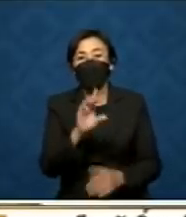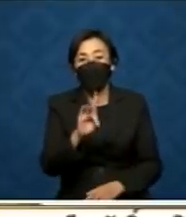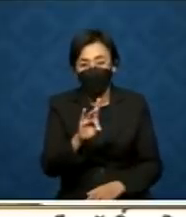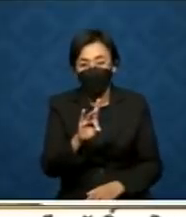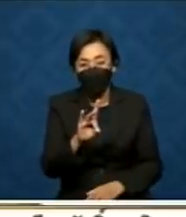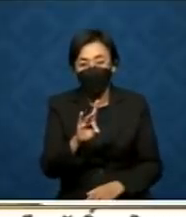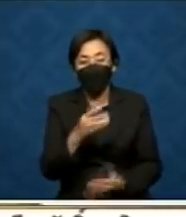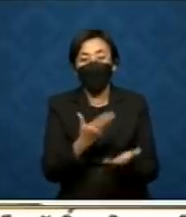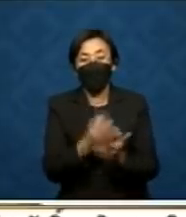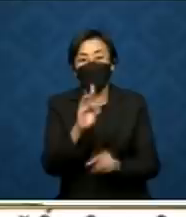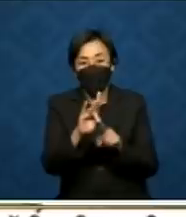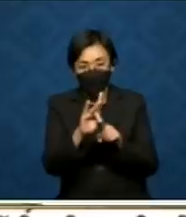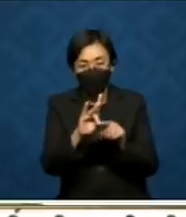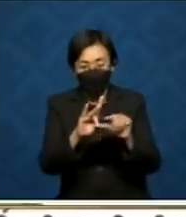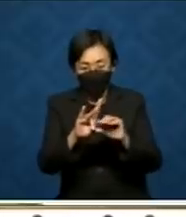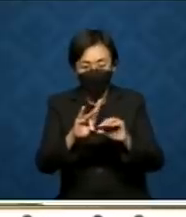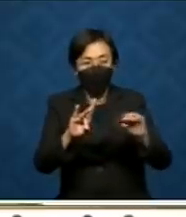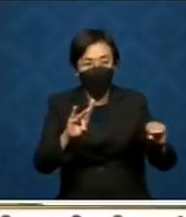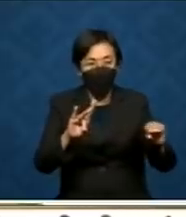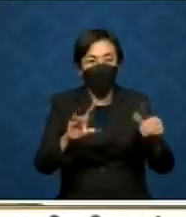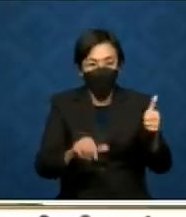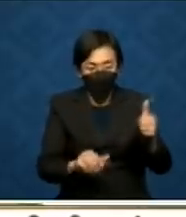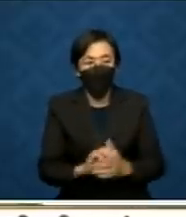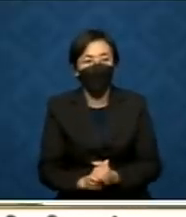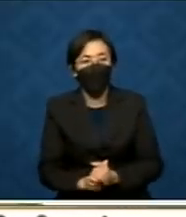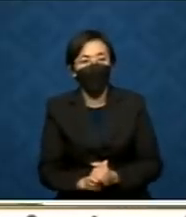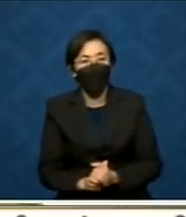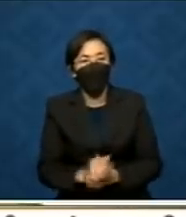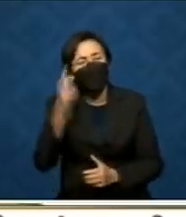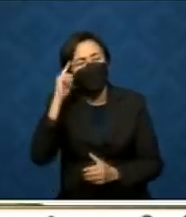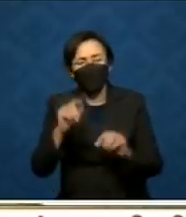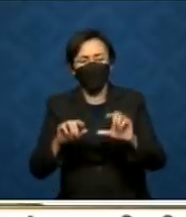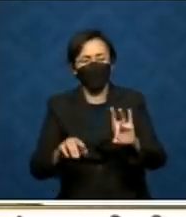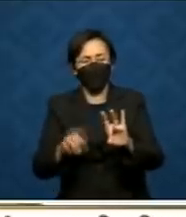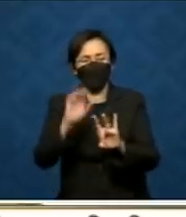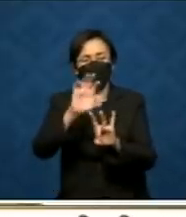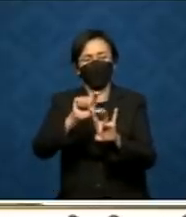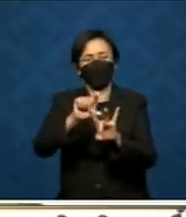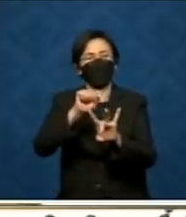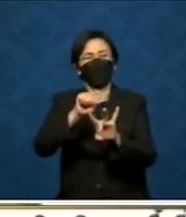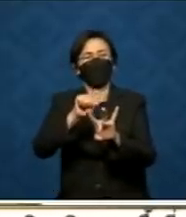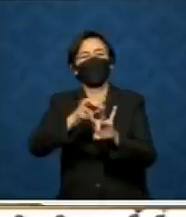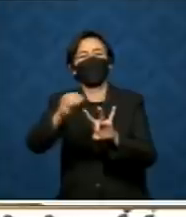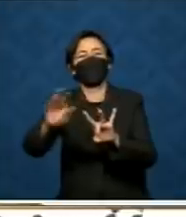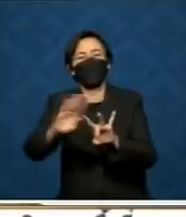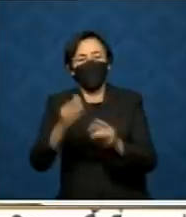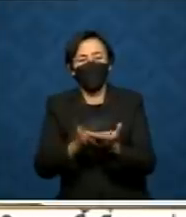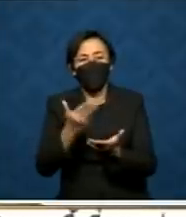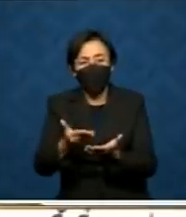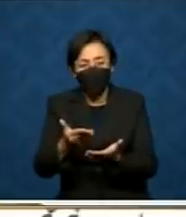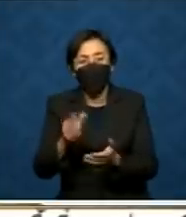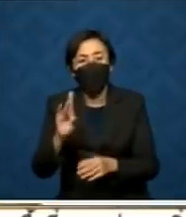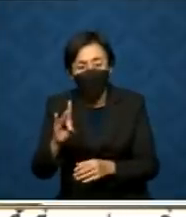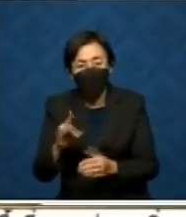จริงนะในแบบบาทเขาก็แบ่งให้คุณได้ไม่จำเป็นต้องรับเอาไอ้ชวนต่างนี้หรอกถ้าซื้อจริงจ่ายจริง 8บาท